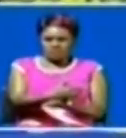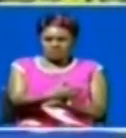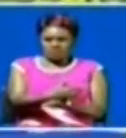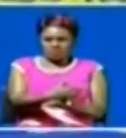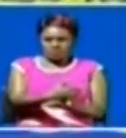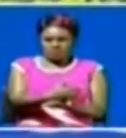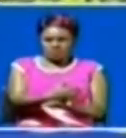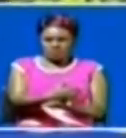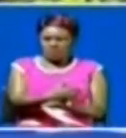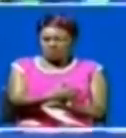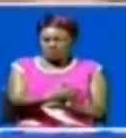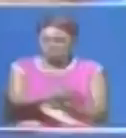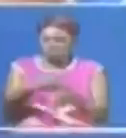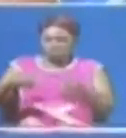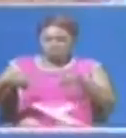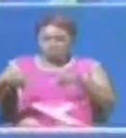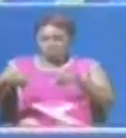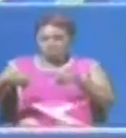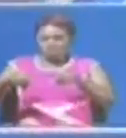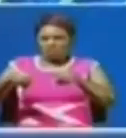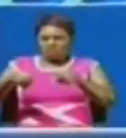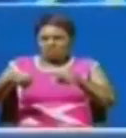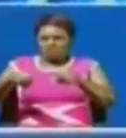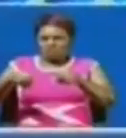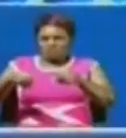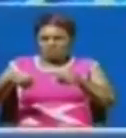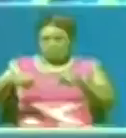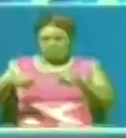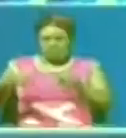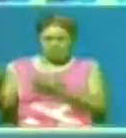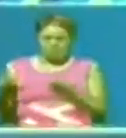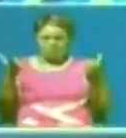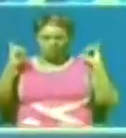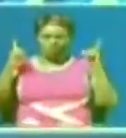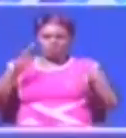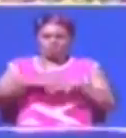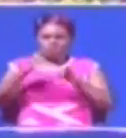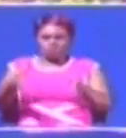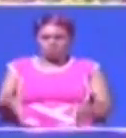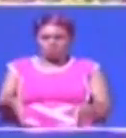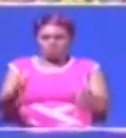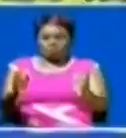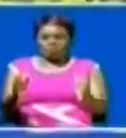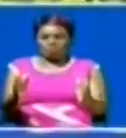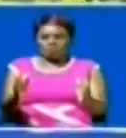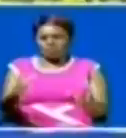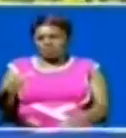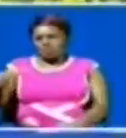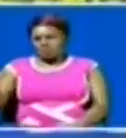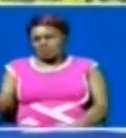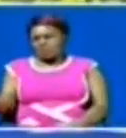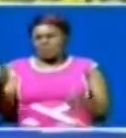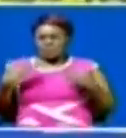nikichota maram nikilete na magari ya council kuweka kwa barabara. Na wengine